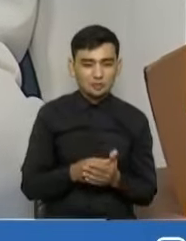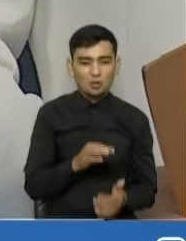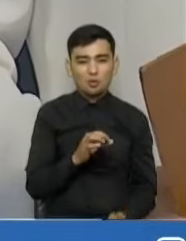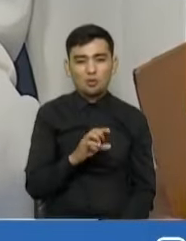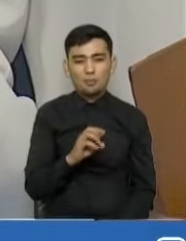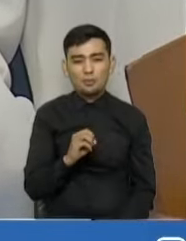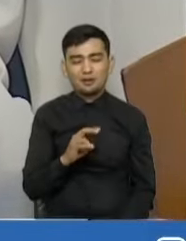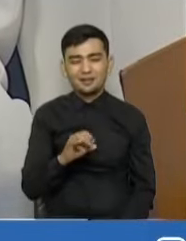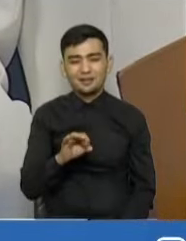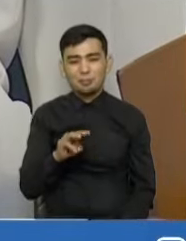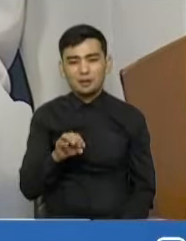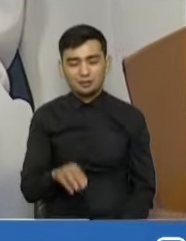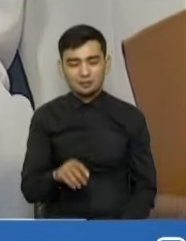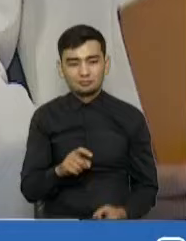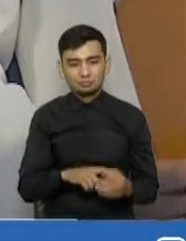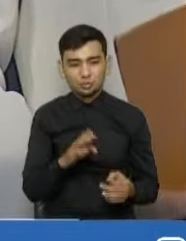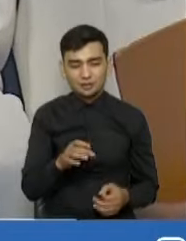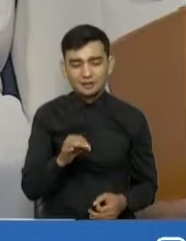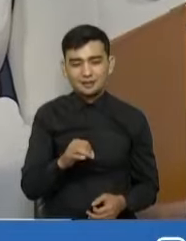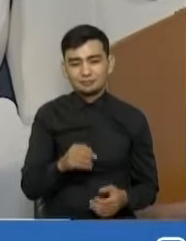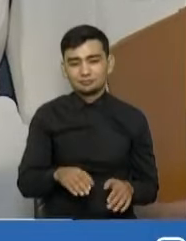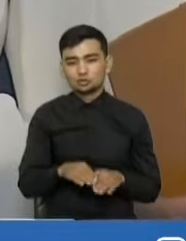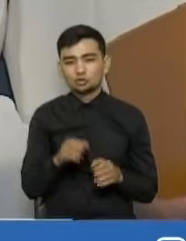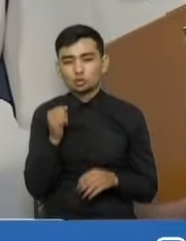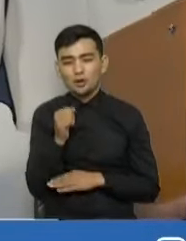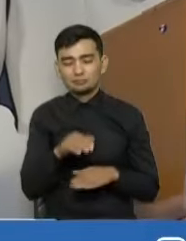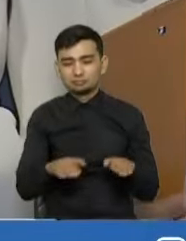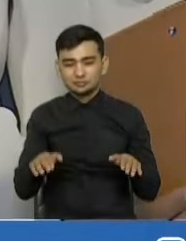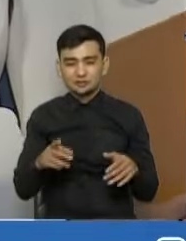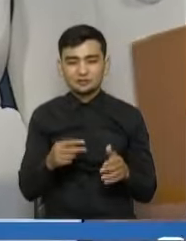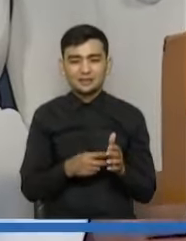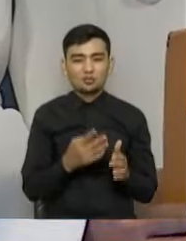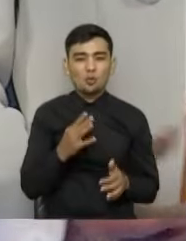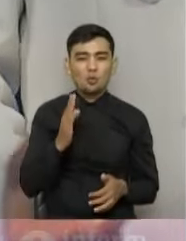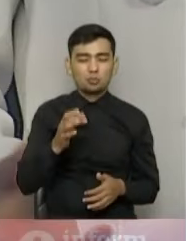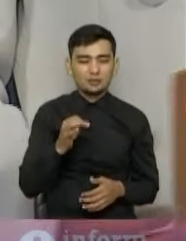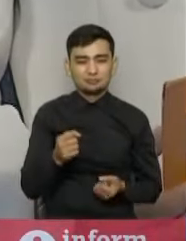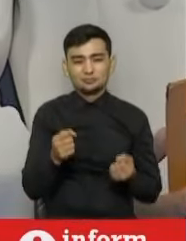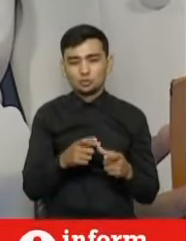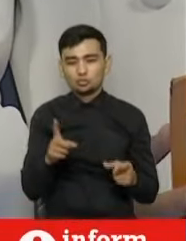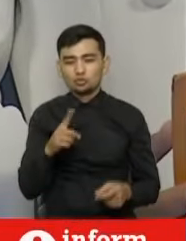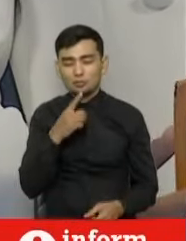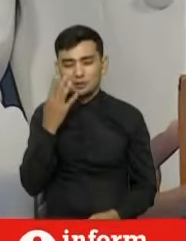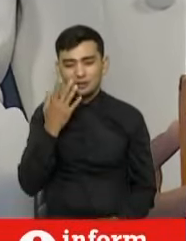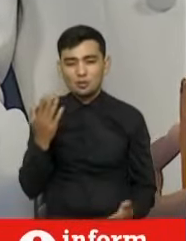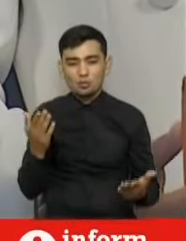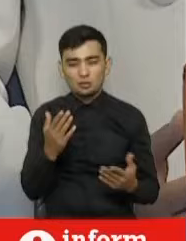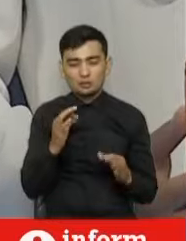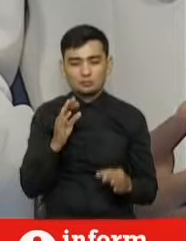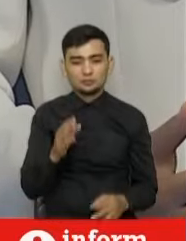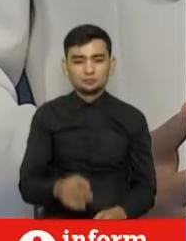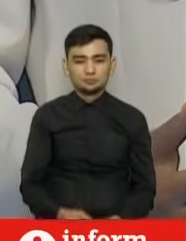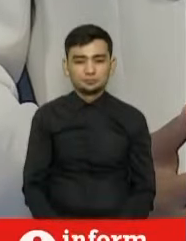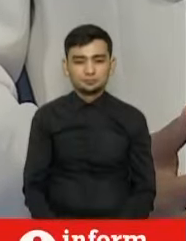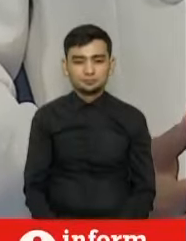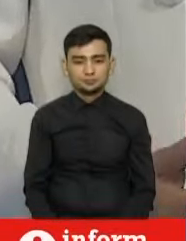қарастырылған. Ал қаладағы автотұрақтың бағасы қаншаға өседі? Темір тұлпар тізгіндегендер не дейді? Диана Тұрлыбек анықтап